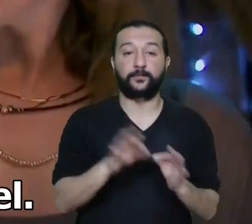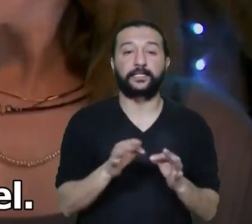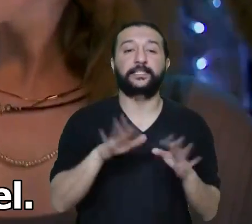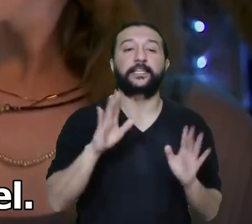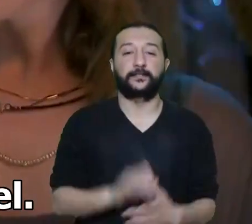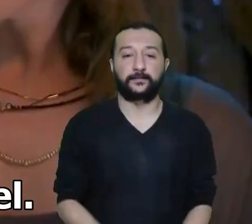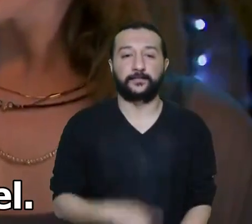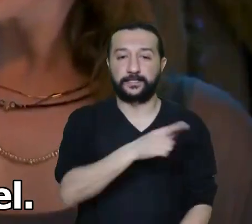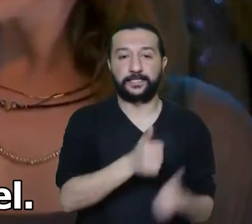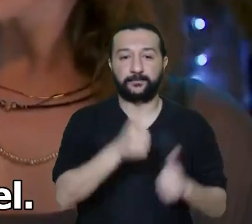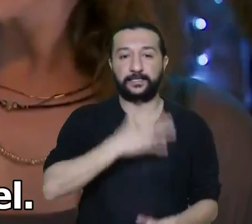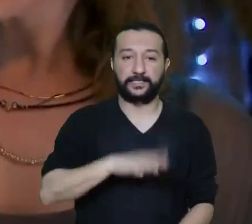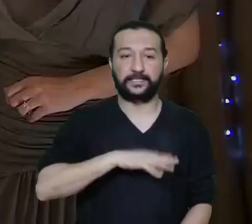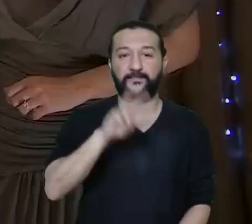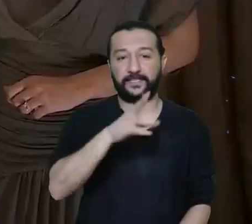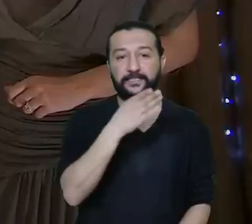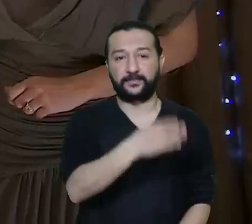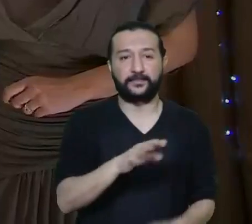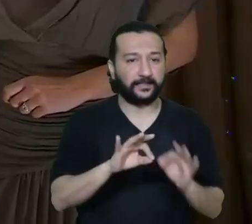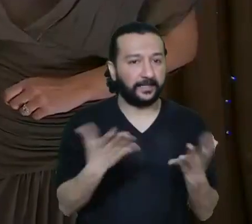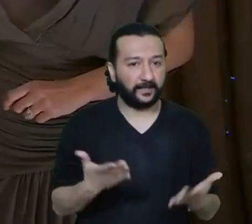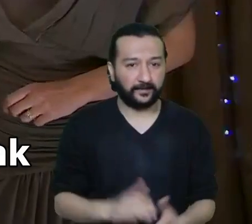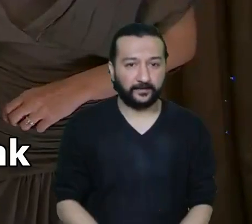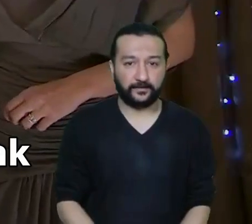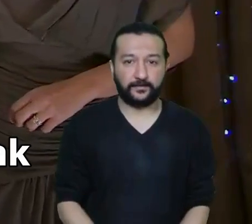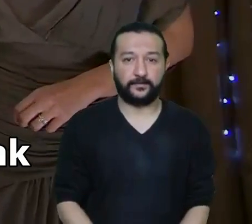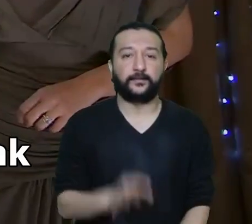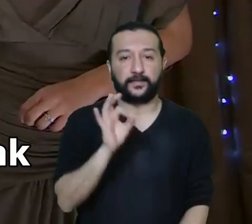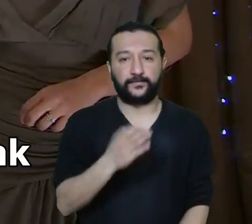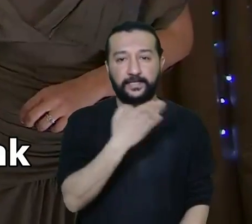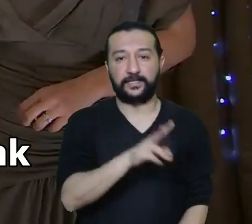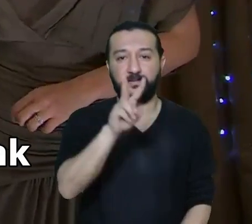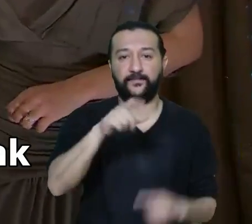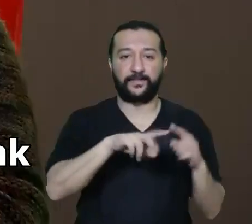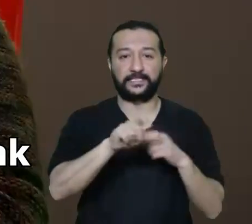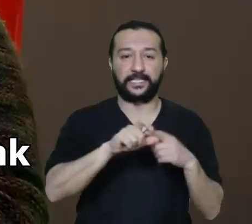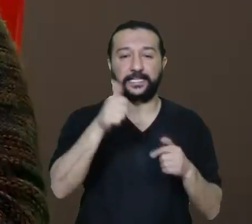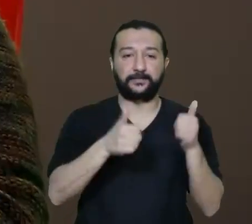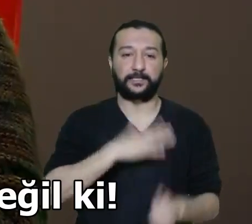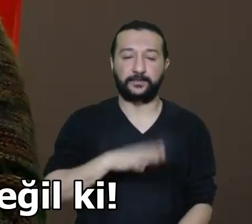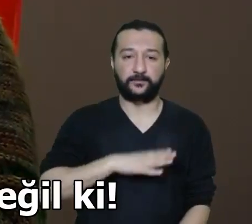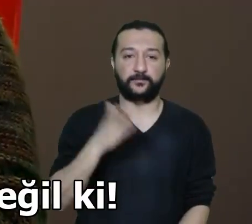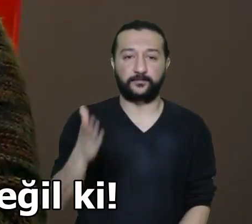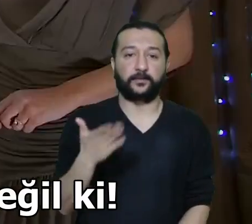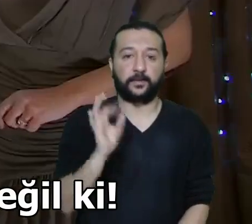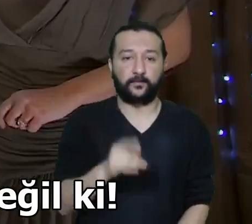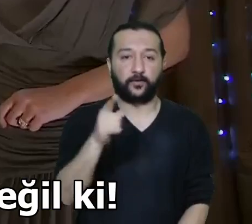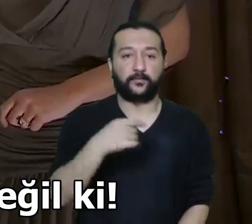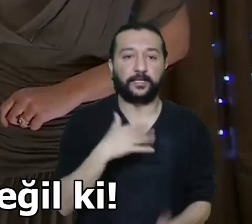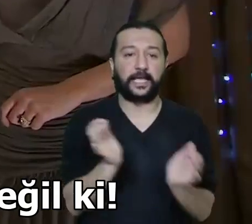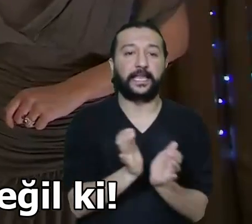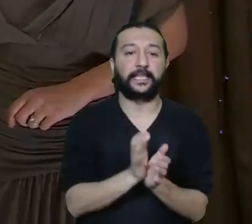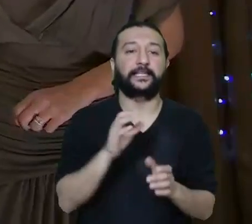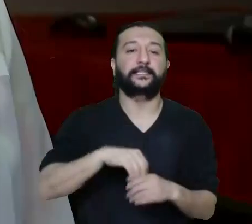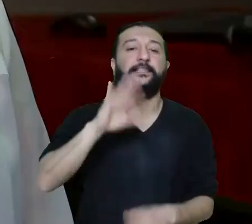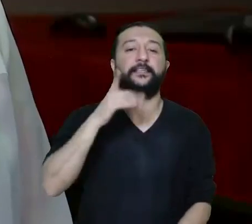değil. Yarışmak isteyen Veysel. Ne? Evet, Veysel de yarışmak istiyor babacığım. Ama efendim o bizim